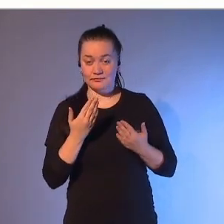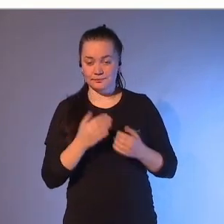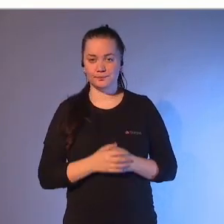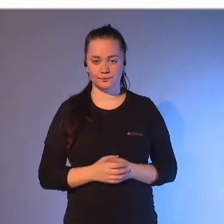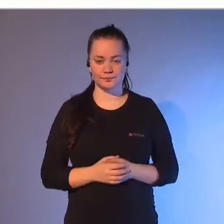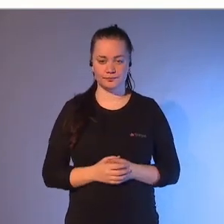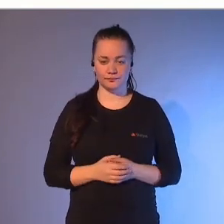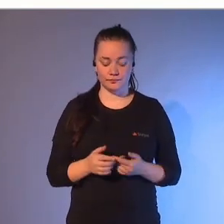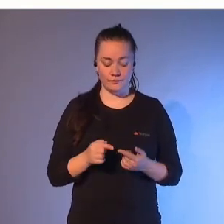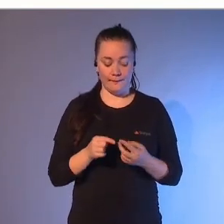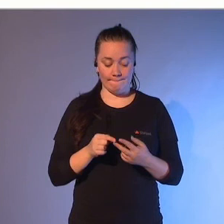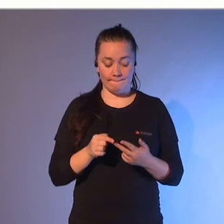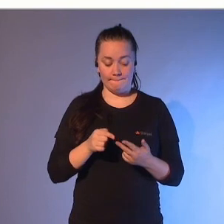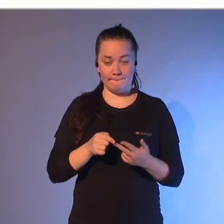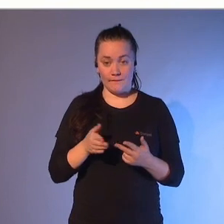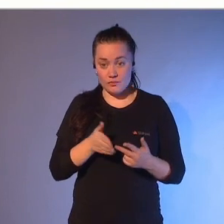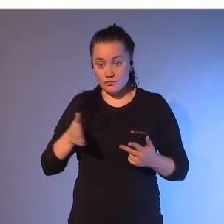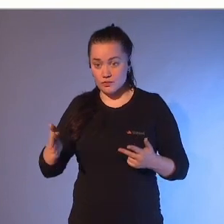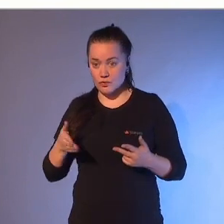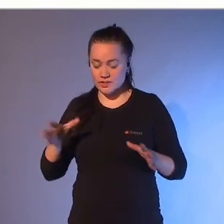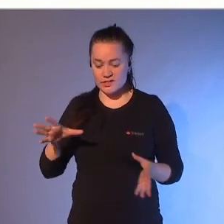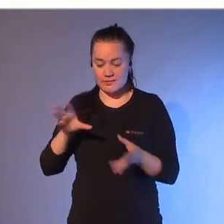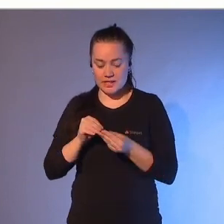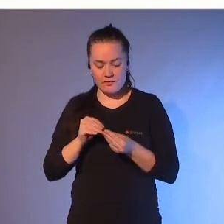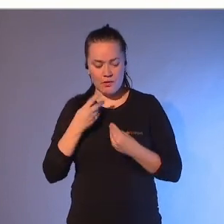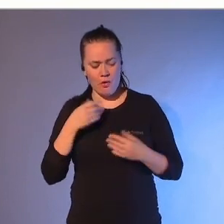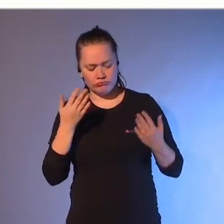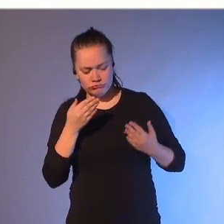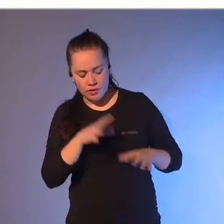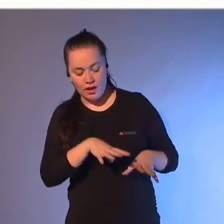så må man jo da ha en sammenstilling gjennom en fortolkning,